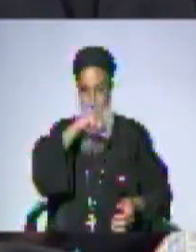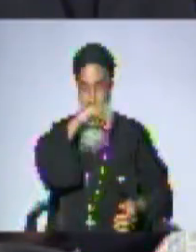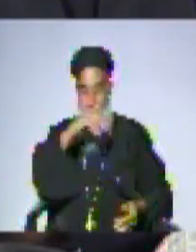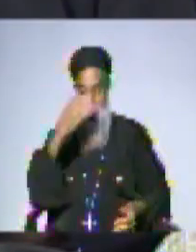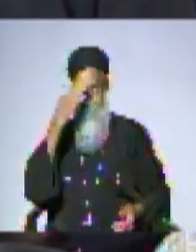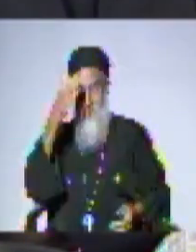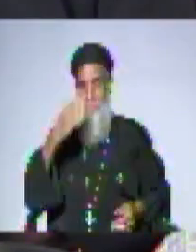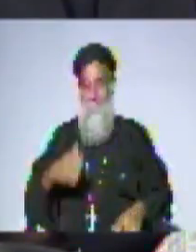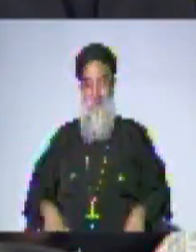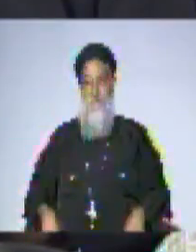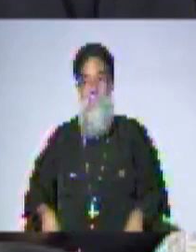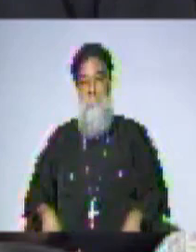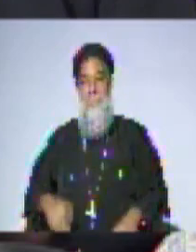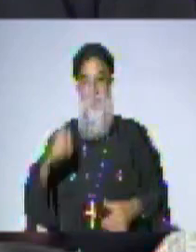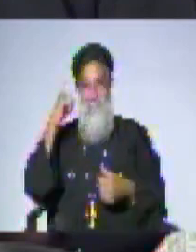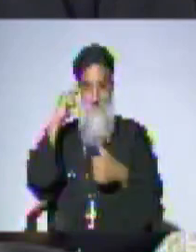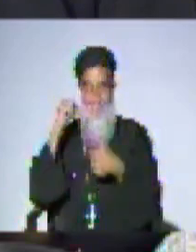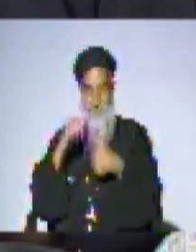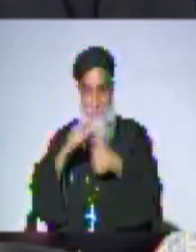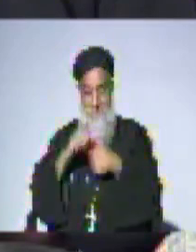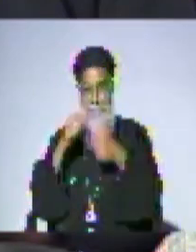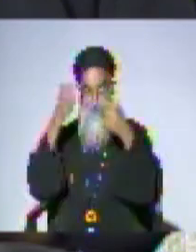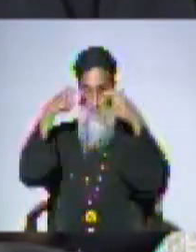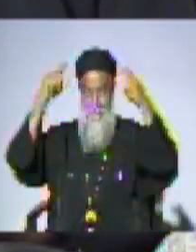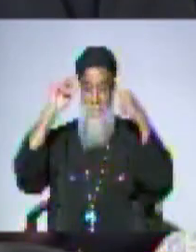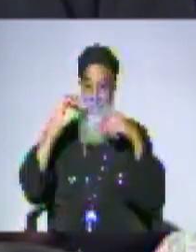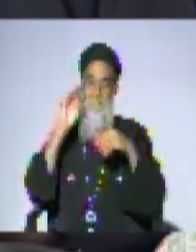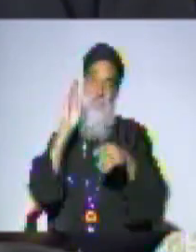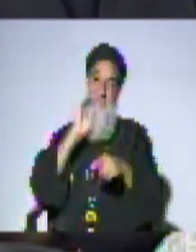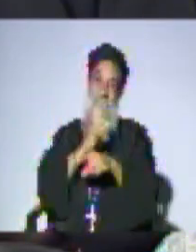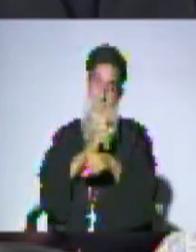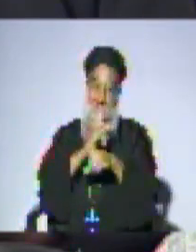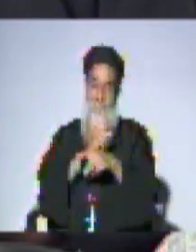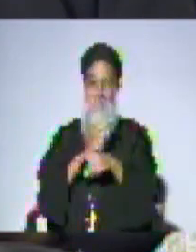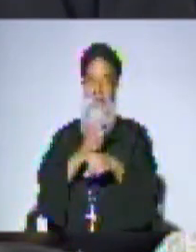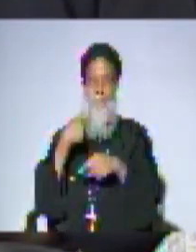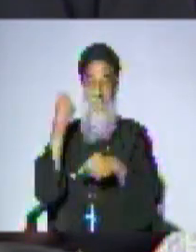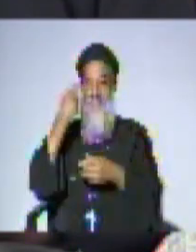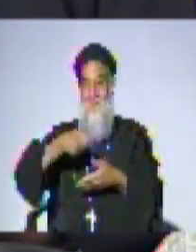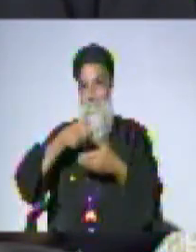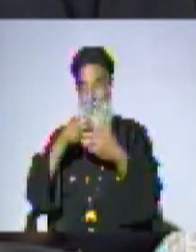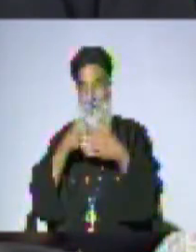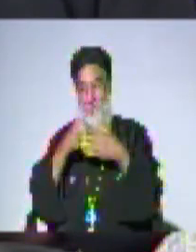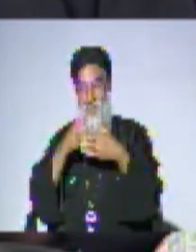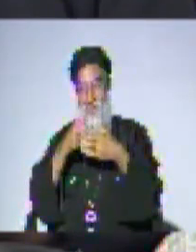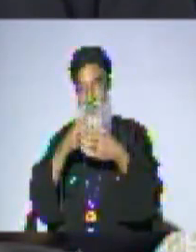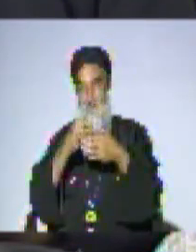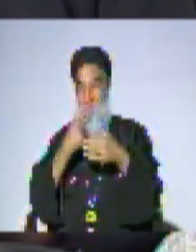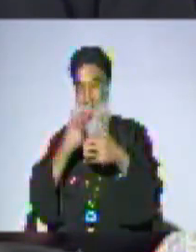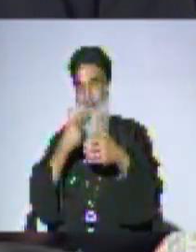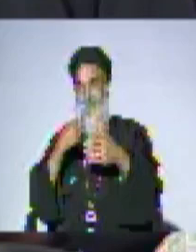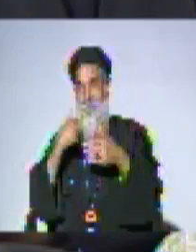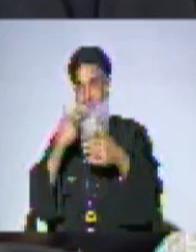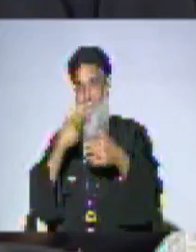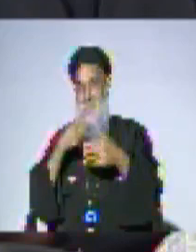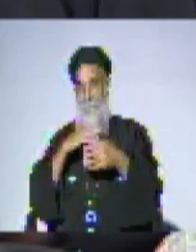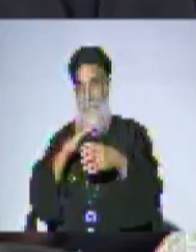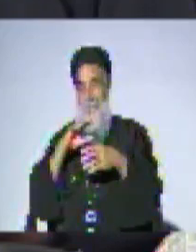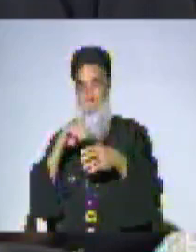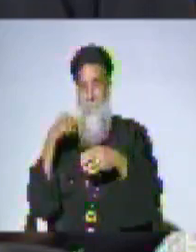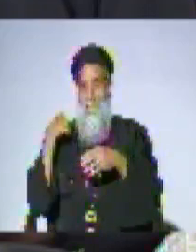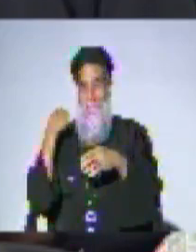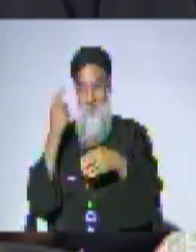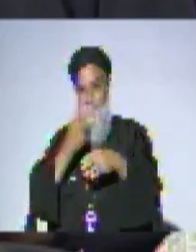وسهلاً. بذكر حضراتكم أن سيدنا بيكلمنا عن القداس الكرولوسي اللي هو قداس كاروزنا